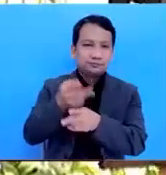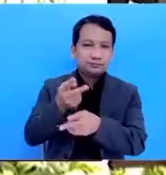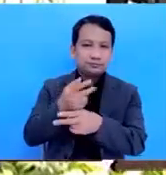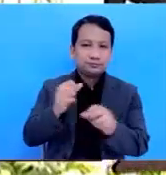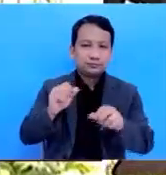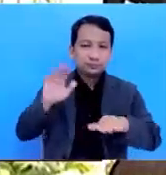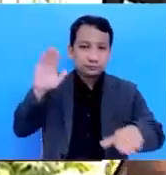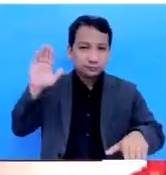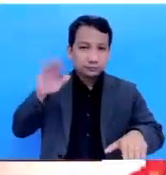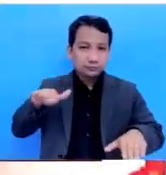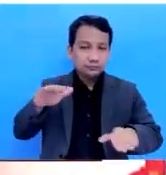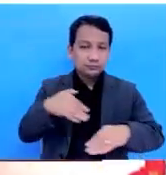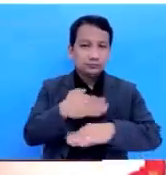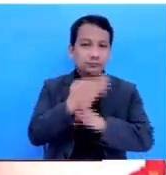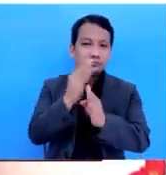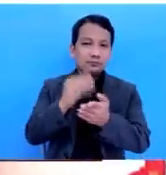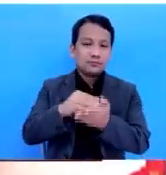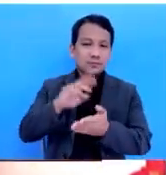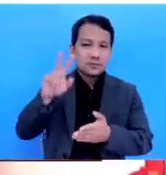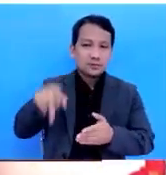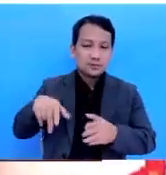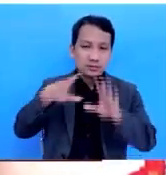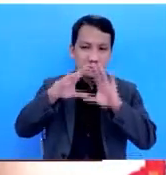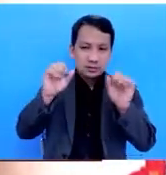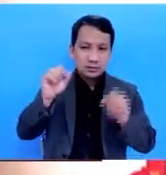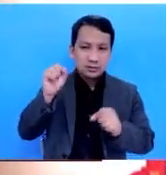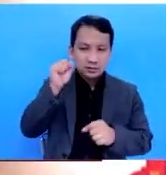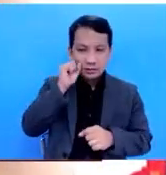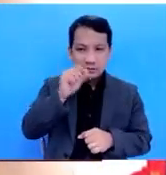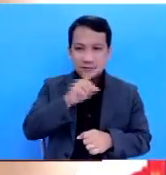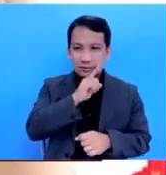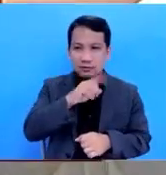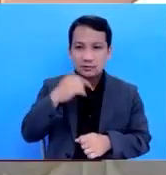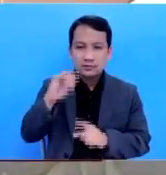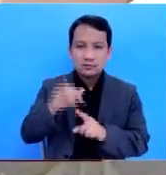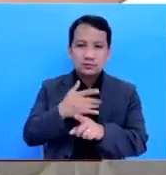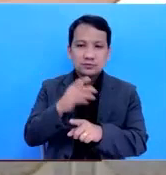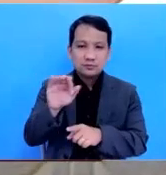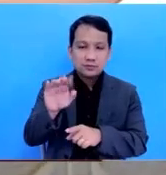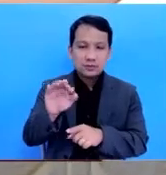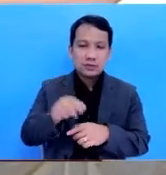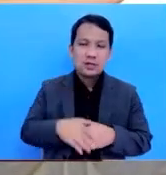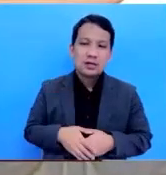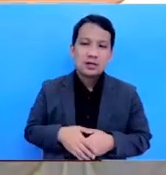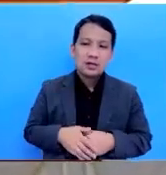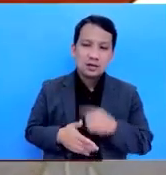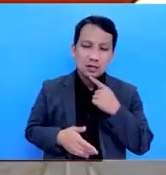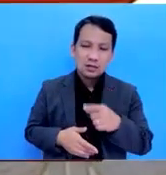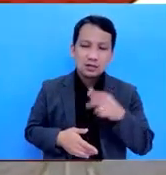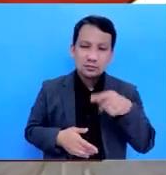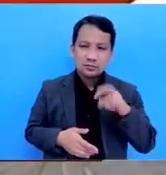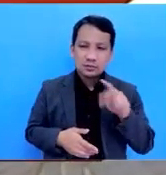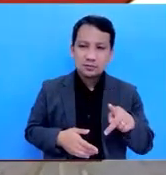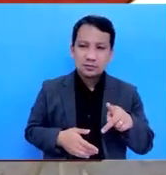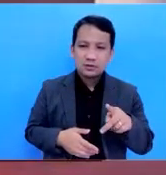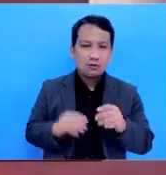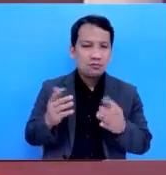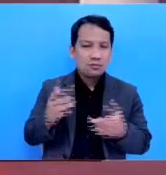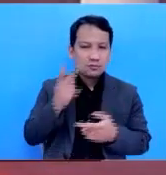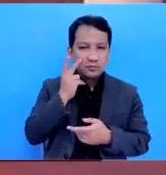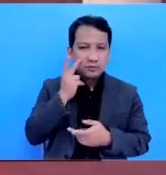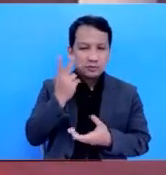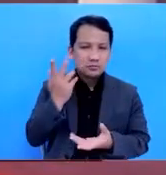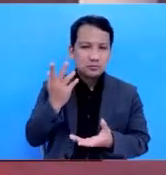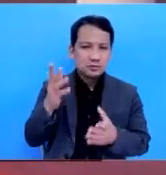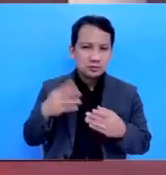sa Davao City ni Vice President-elect Sara Duterte sa June 19. Ayon sa PNP, wala naman silang natatanggap